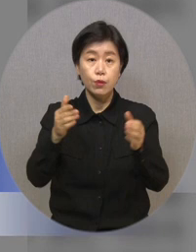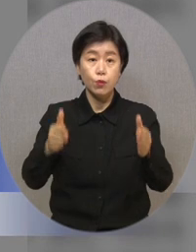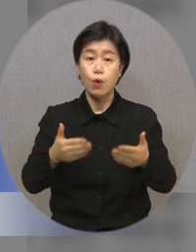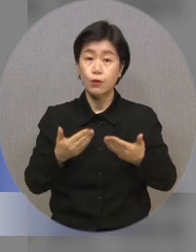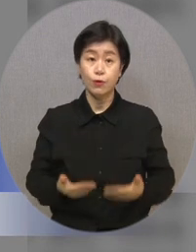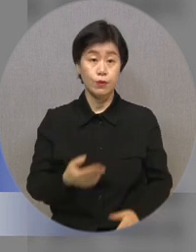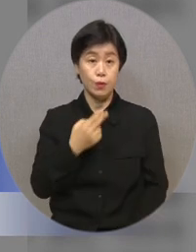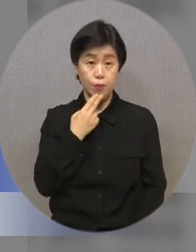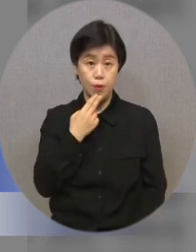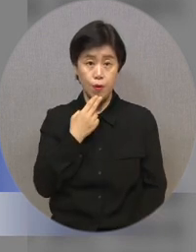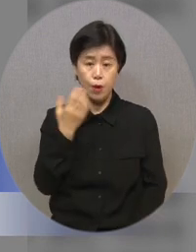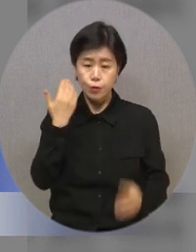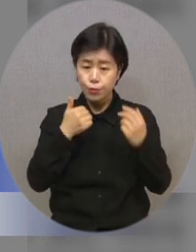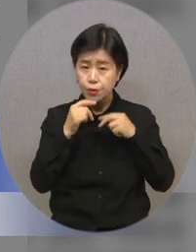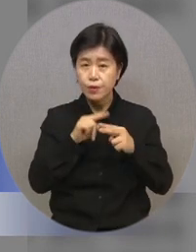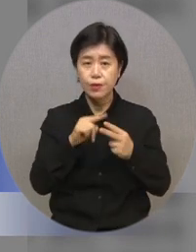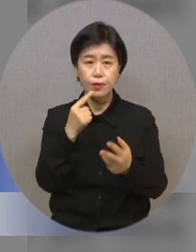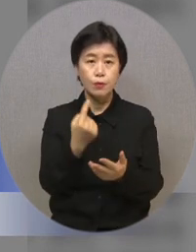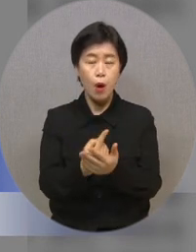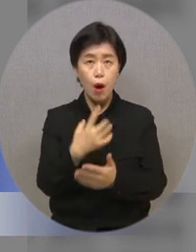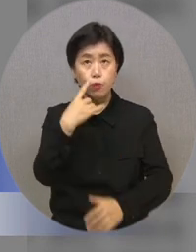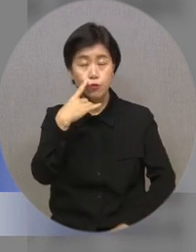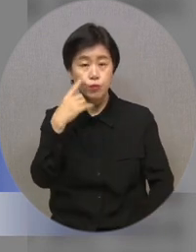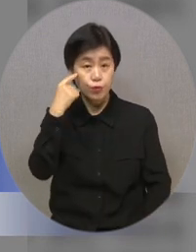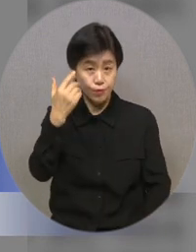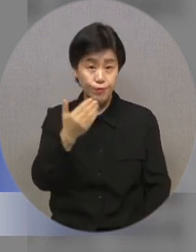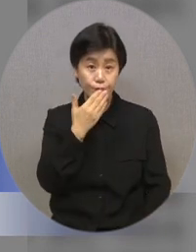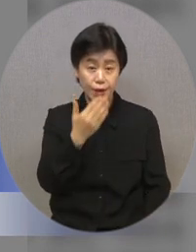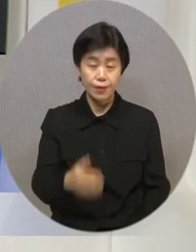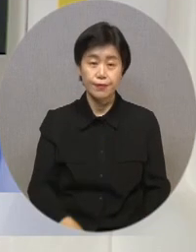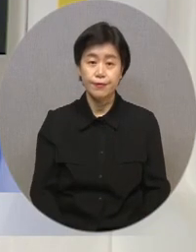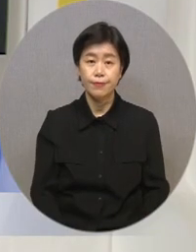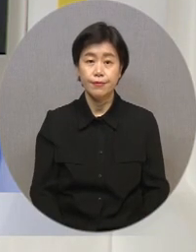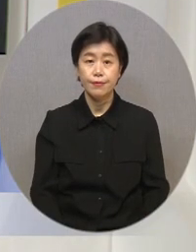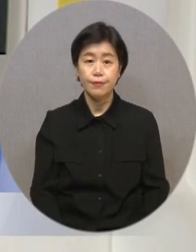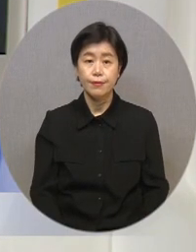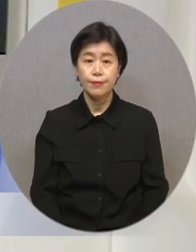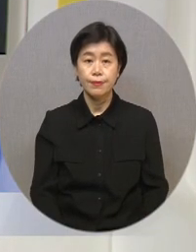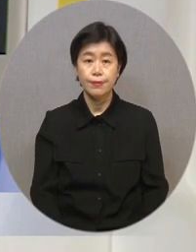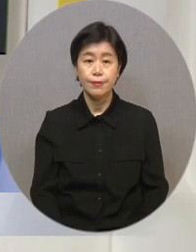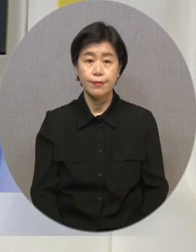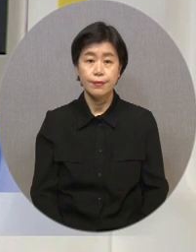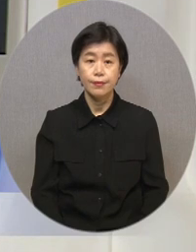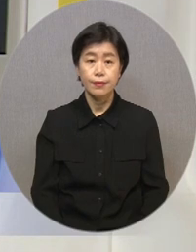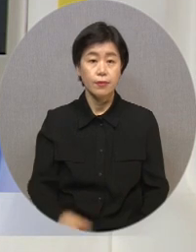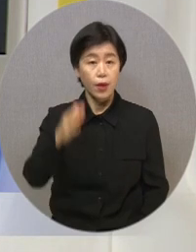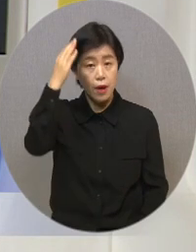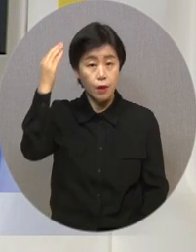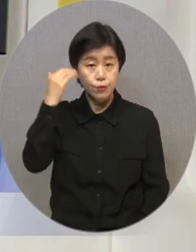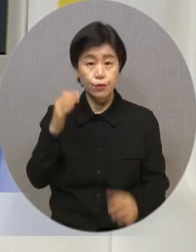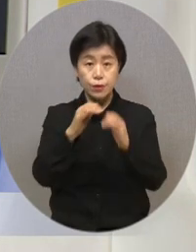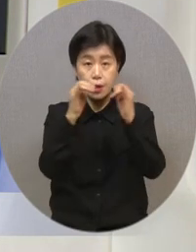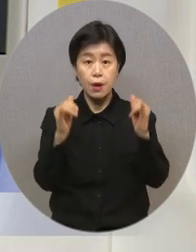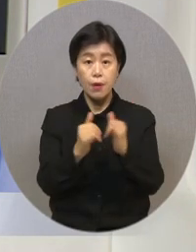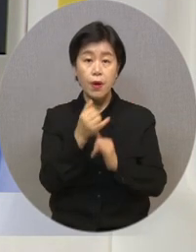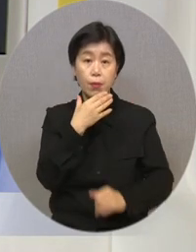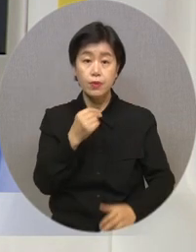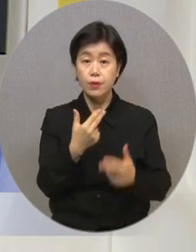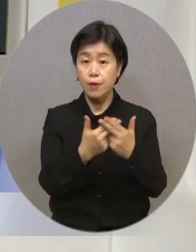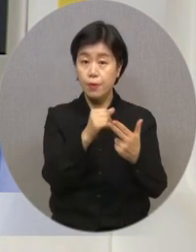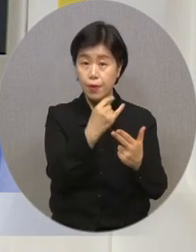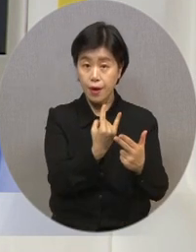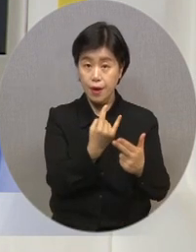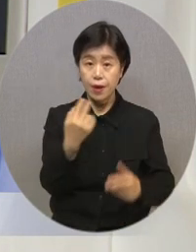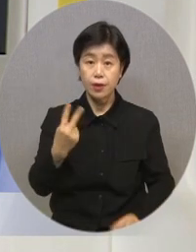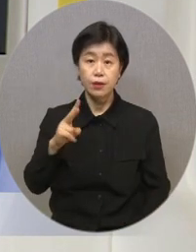궁금증 있는 누구나 이용할 수 있습니다 오늘 8면 그래는 한국 사회복지 협의회가